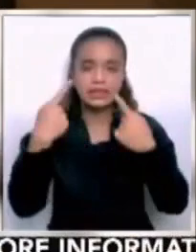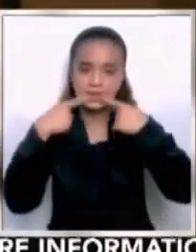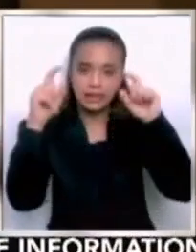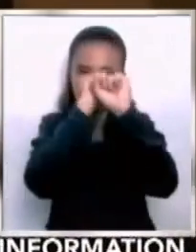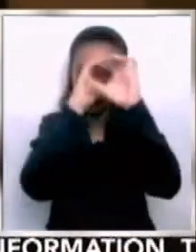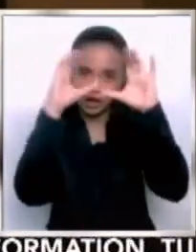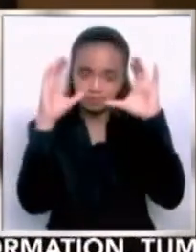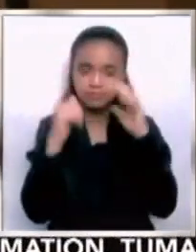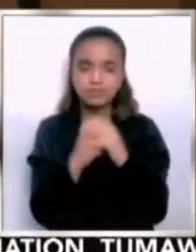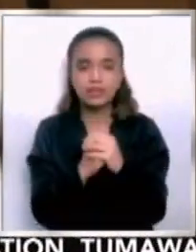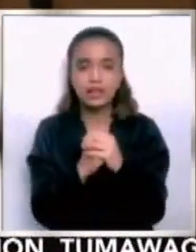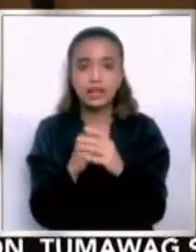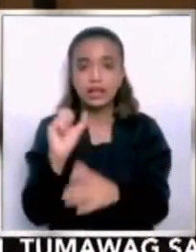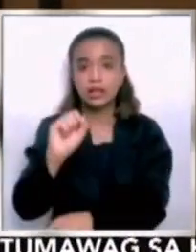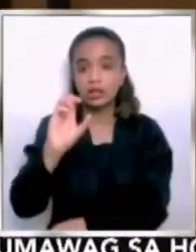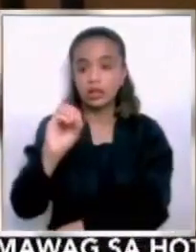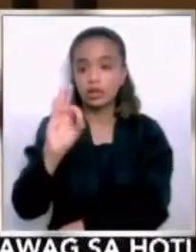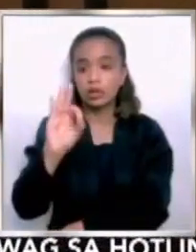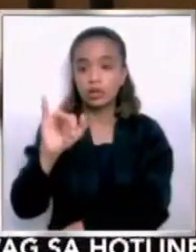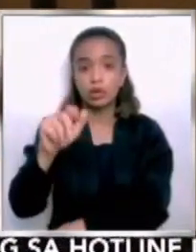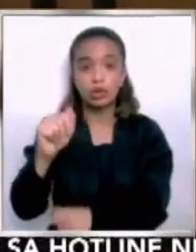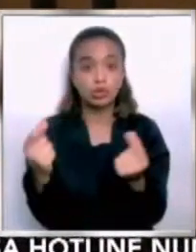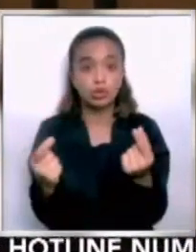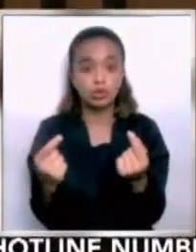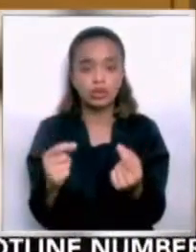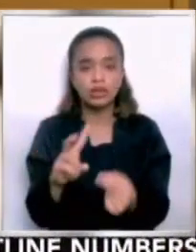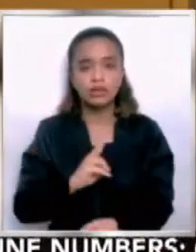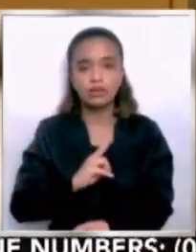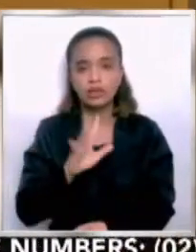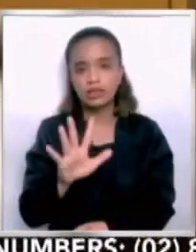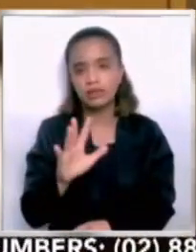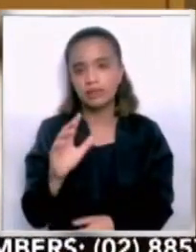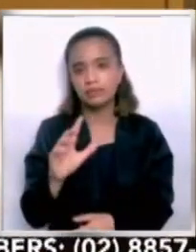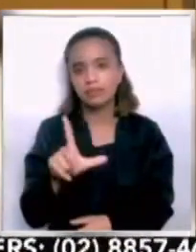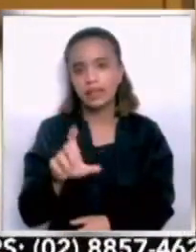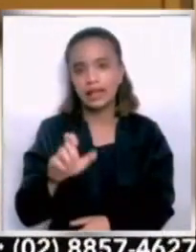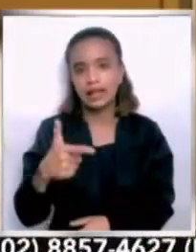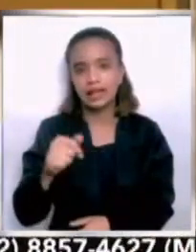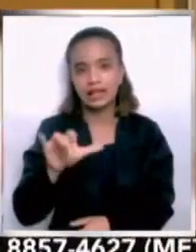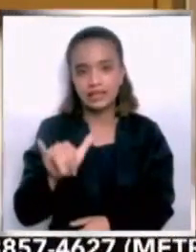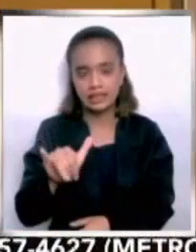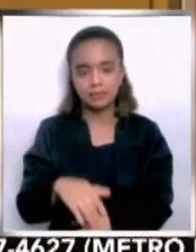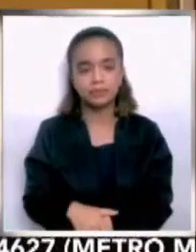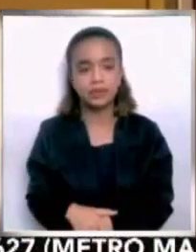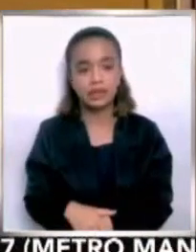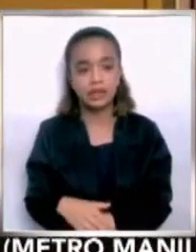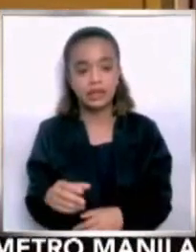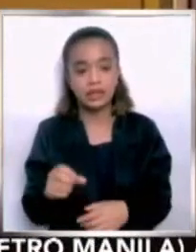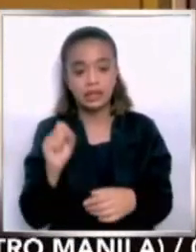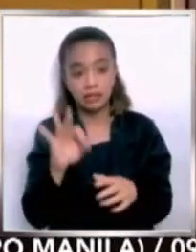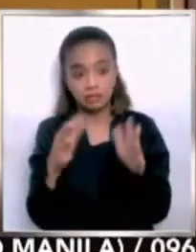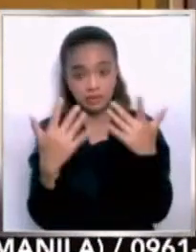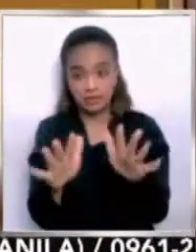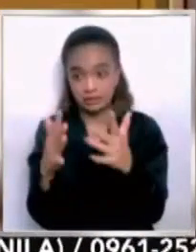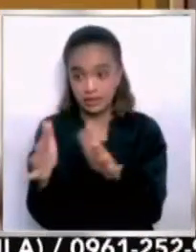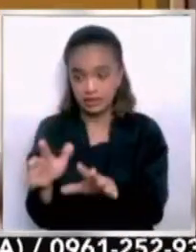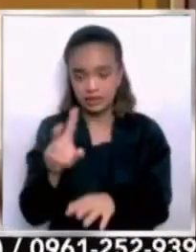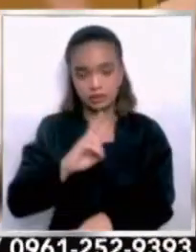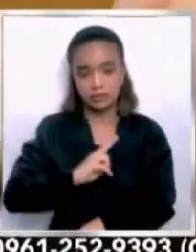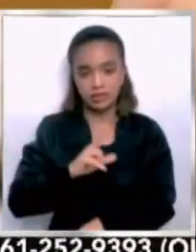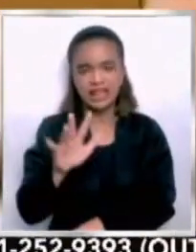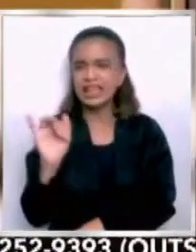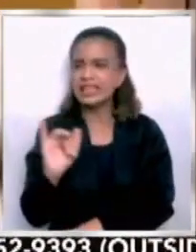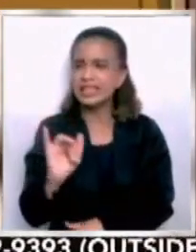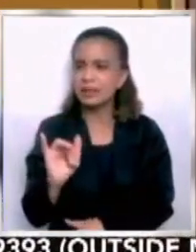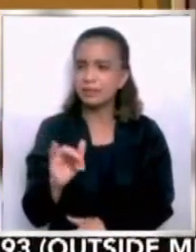habang ginagawa nila ngayon ang Voltes 5 Legacy. Every time we finish a chapter of Voltes, kasi parang it's like you're letting go of a piece